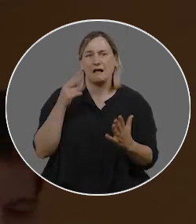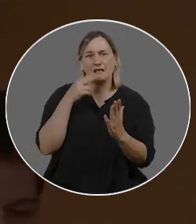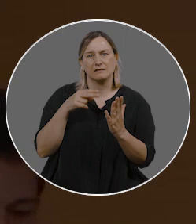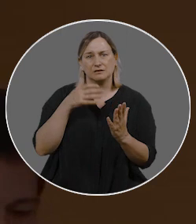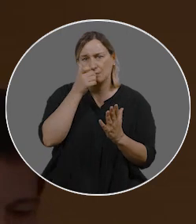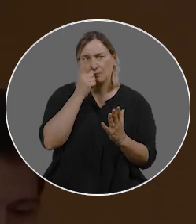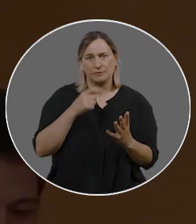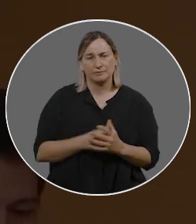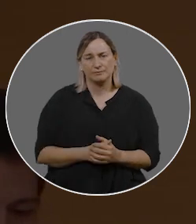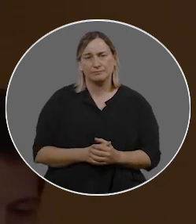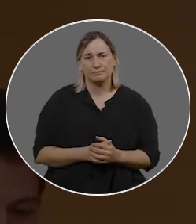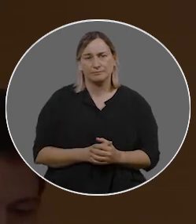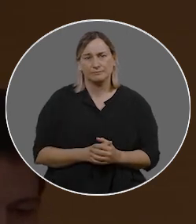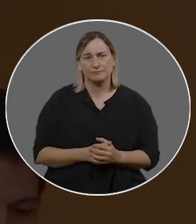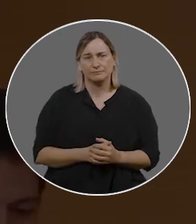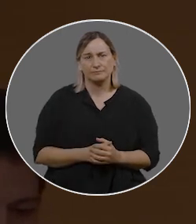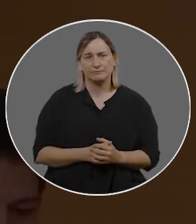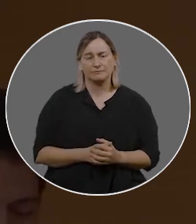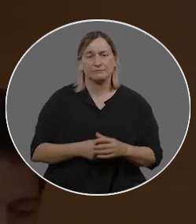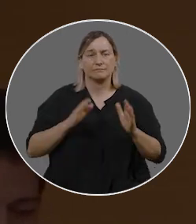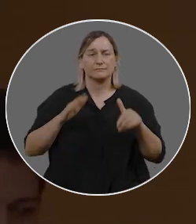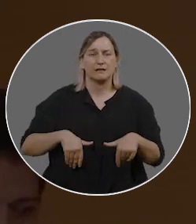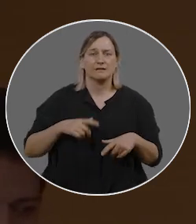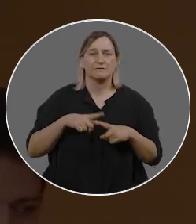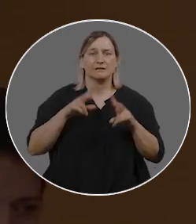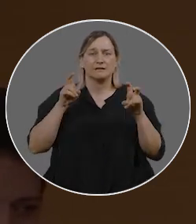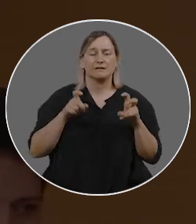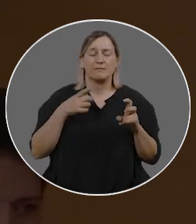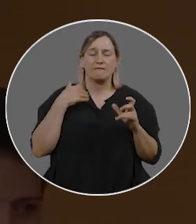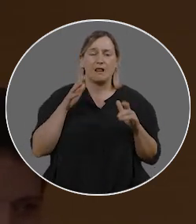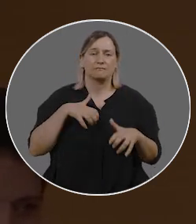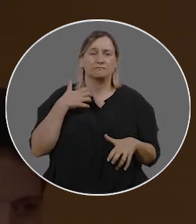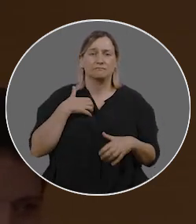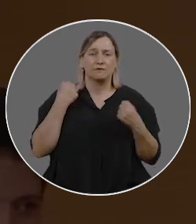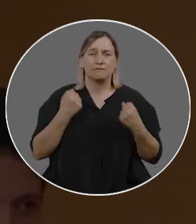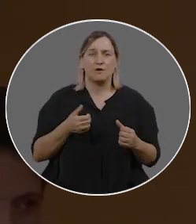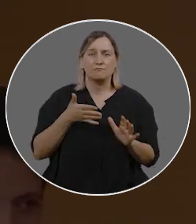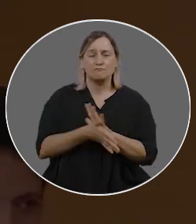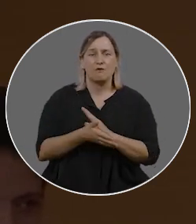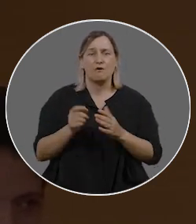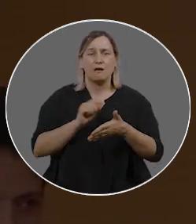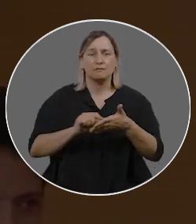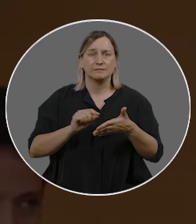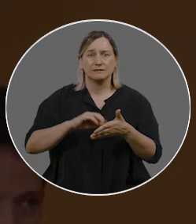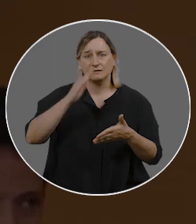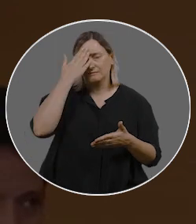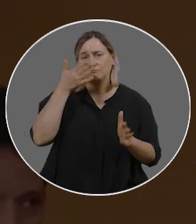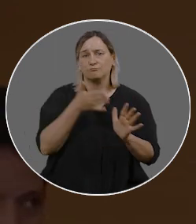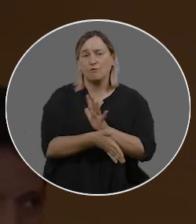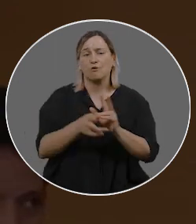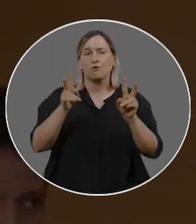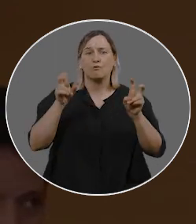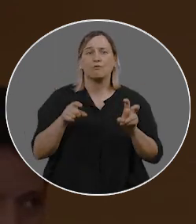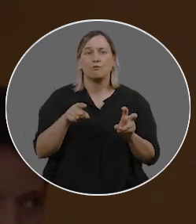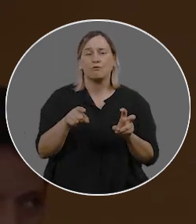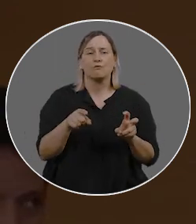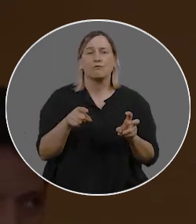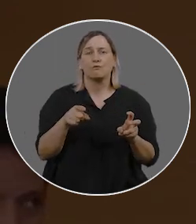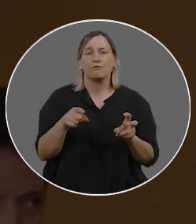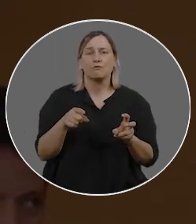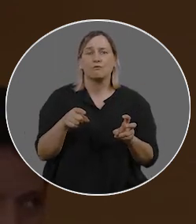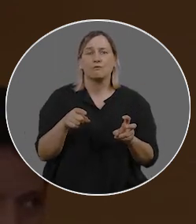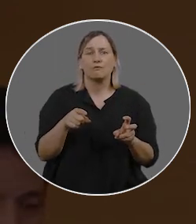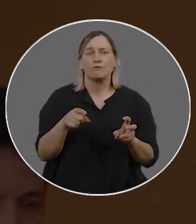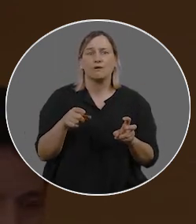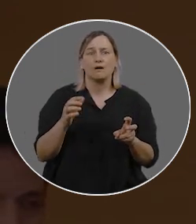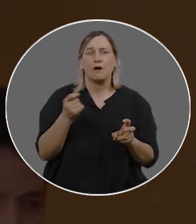això? I bueno, t'indignes, clar, quan és amb una administració, sobretot, perquè mira, és una empresa, en